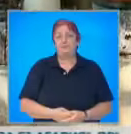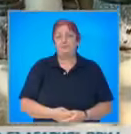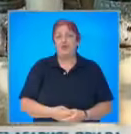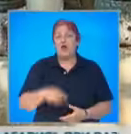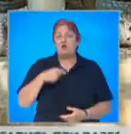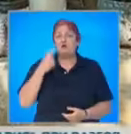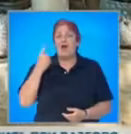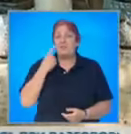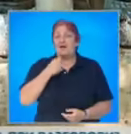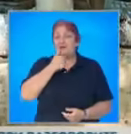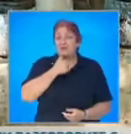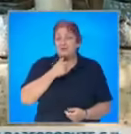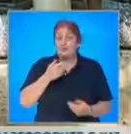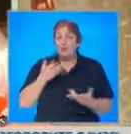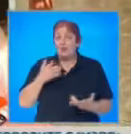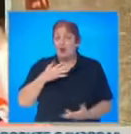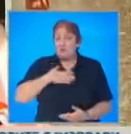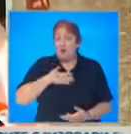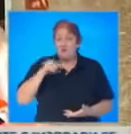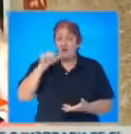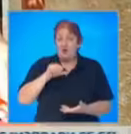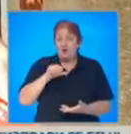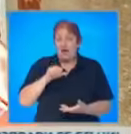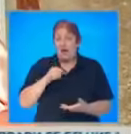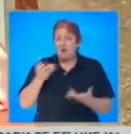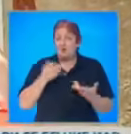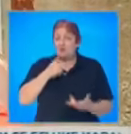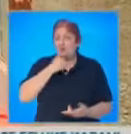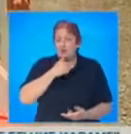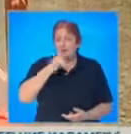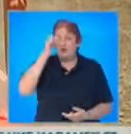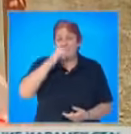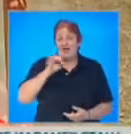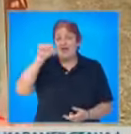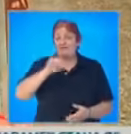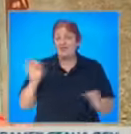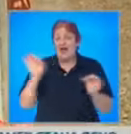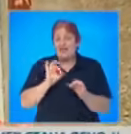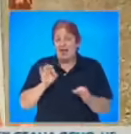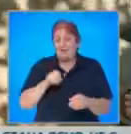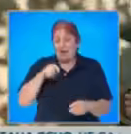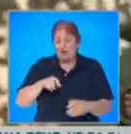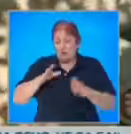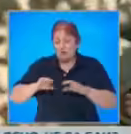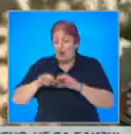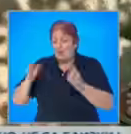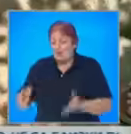Това е първата събота, когато имаме вода. Обикновена събота, неделя вода няма. Ето към ми стои бидон, за да можем